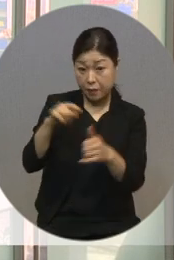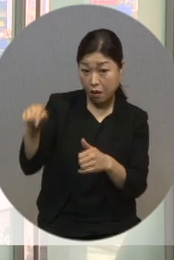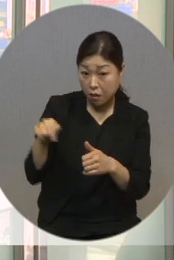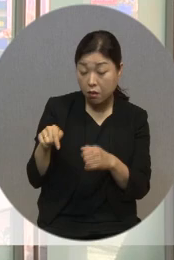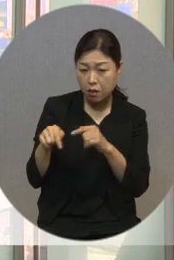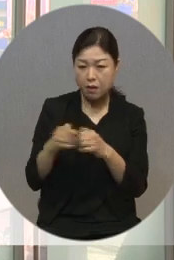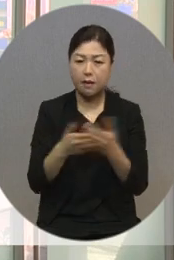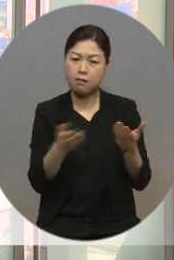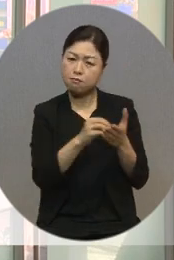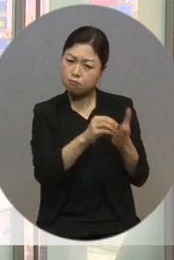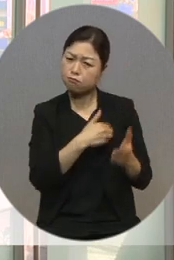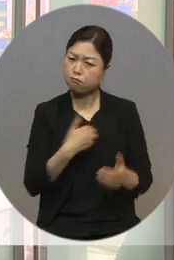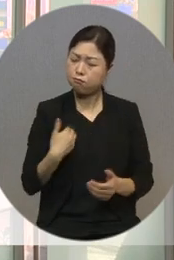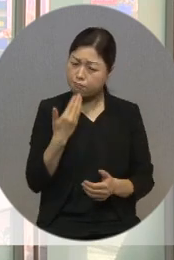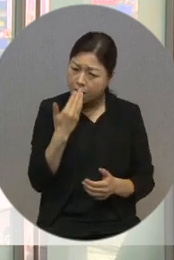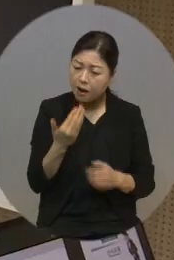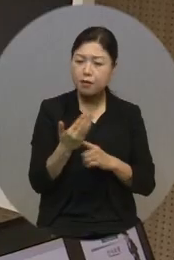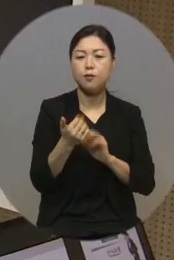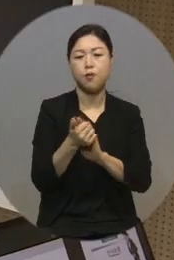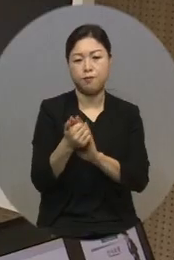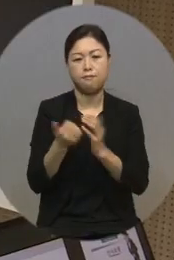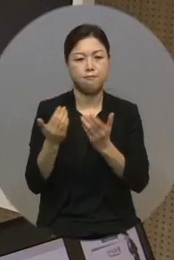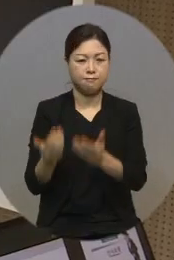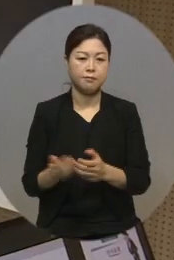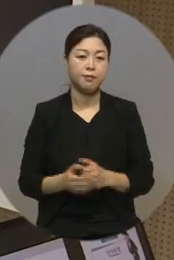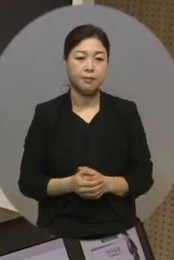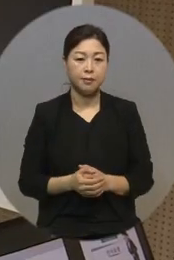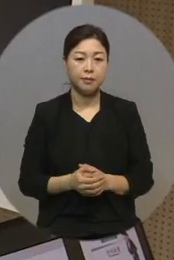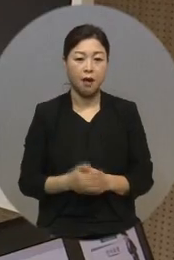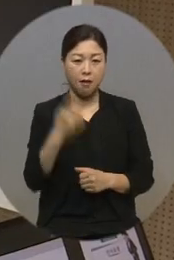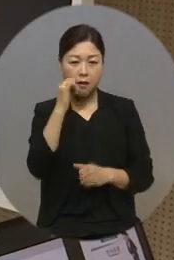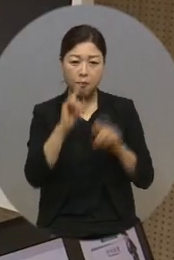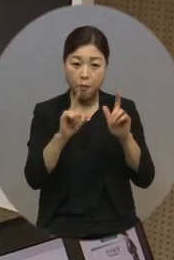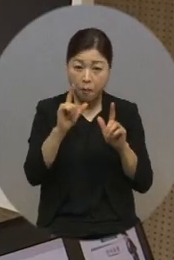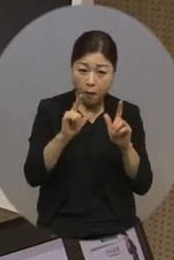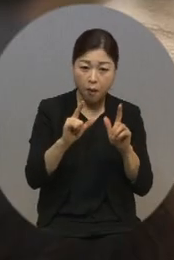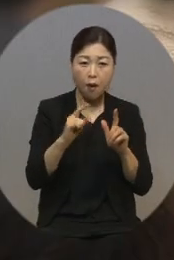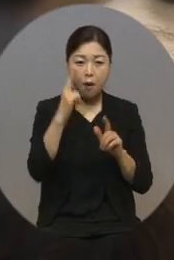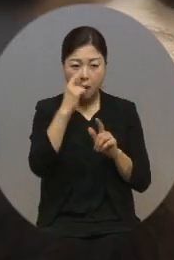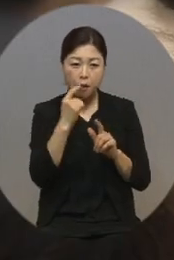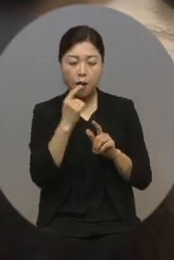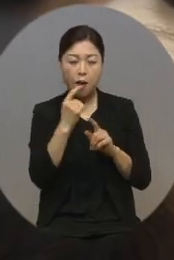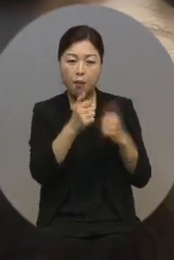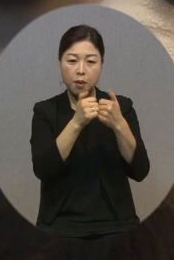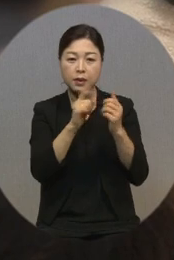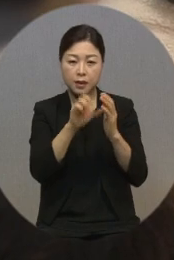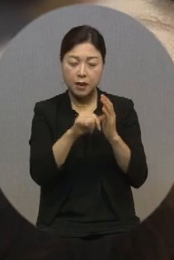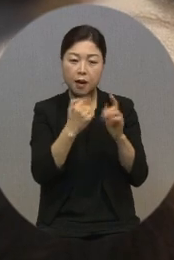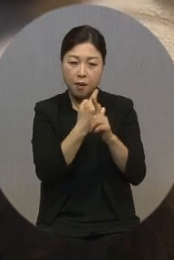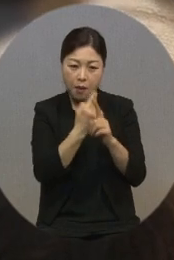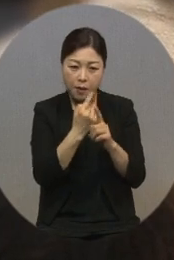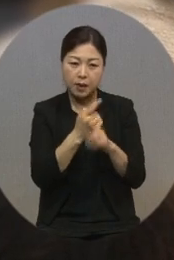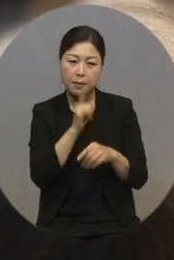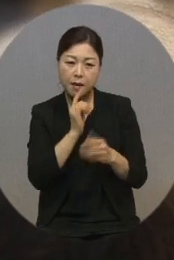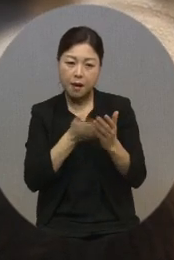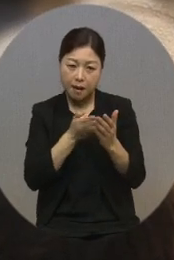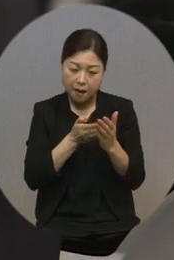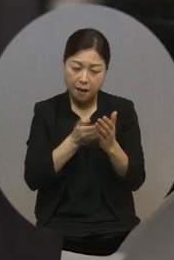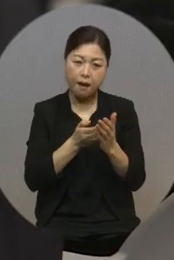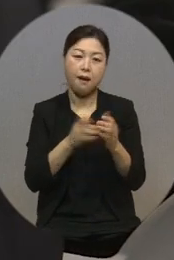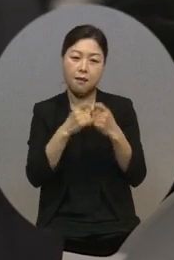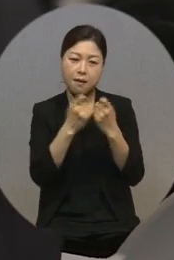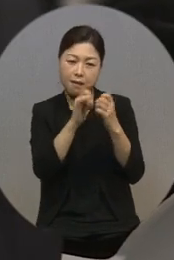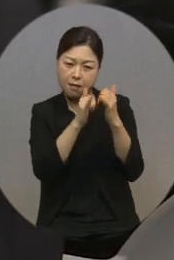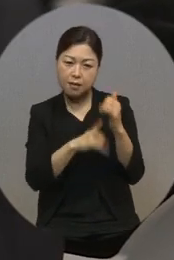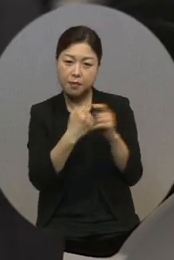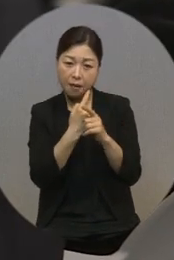당당하게 취업에 임할 수 있도록 도움을 드리고자. 강의는 이미지 메이킹, 면접 교정, 스피치, 이력서 작성, 모의 면접 등